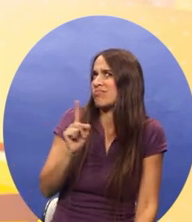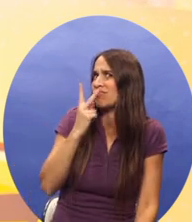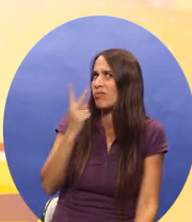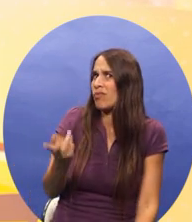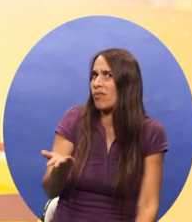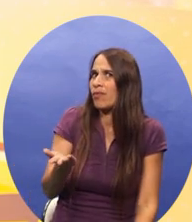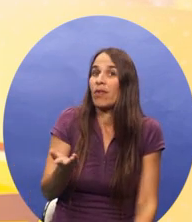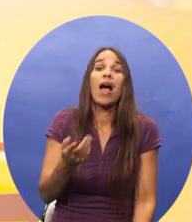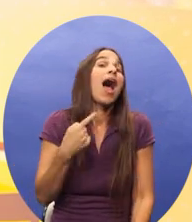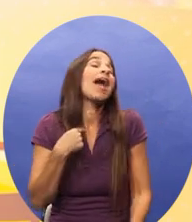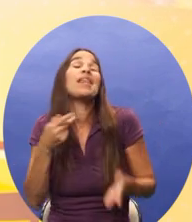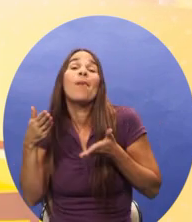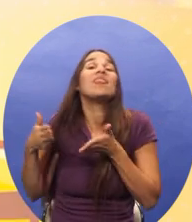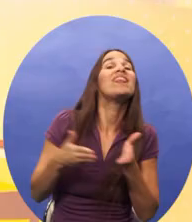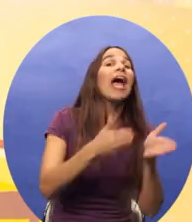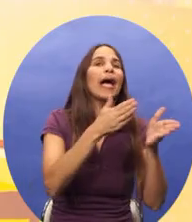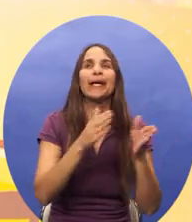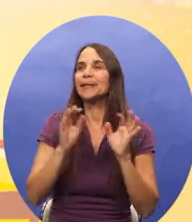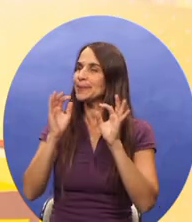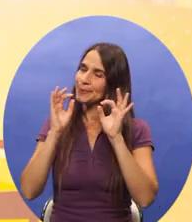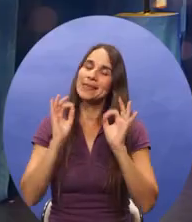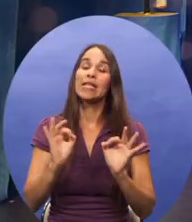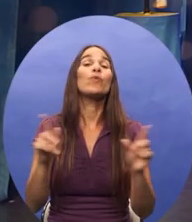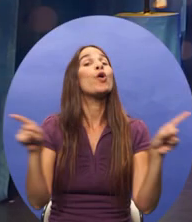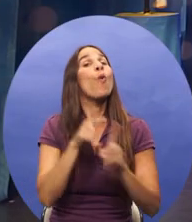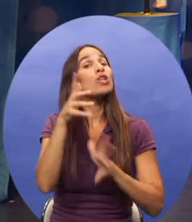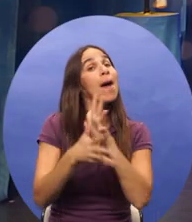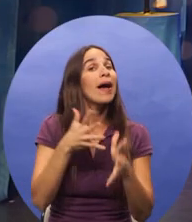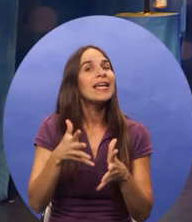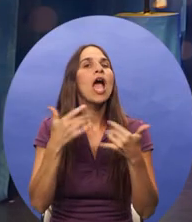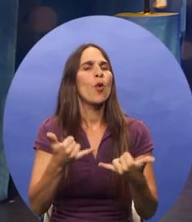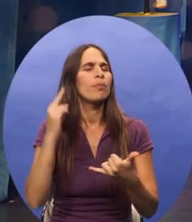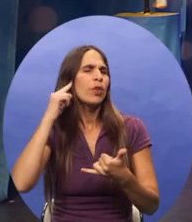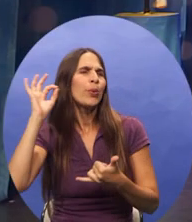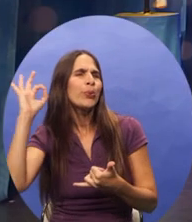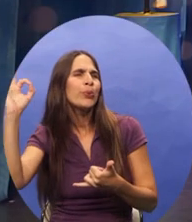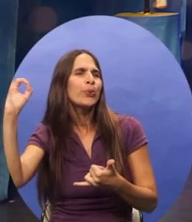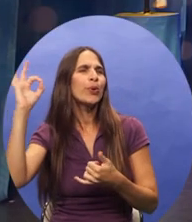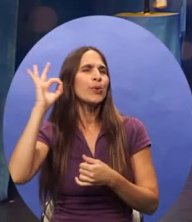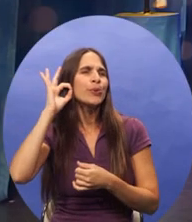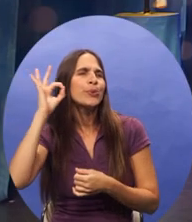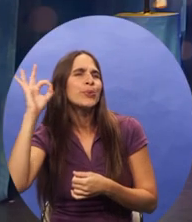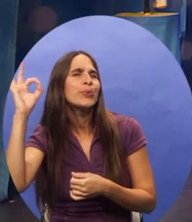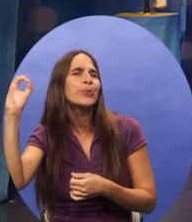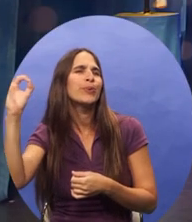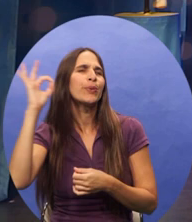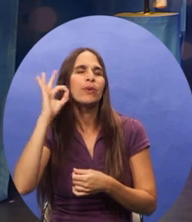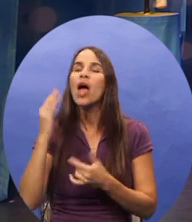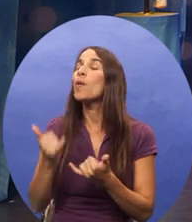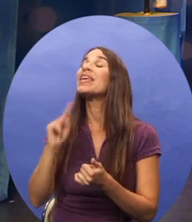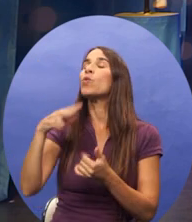לא ממש. אני בדרך. בסדר, אז כמו שאמרתי, היום בתוכנית יהיו לנו